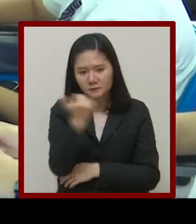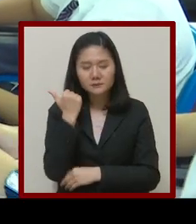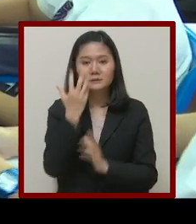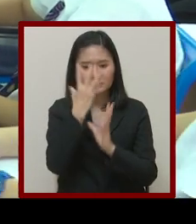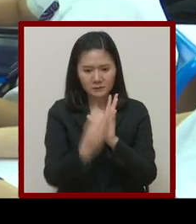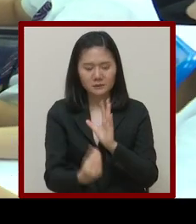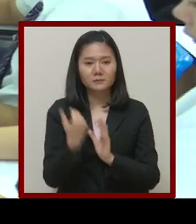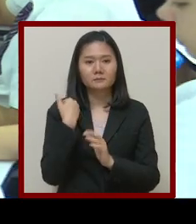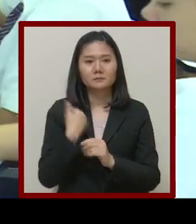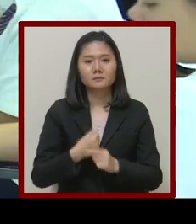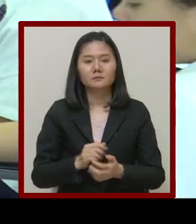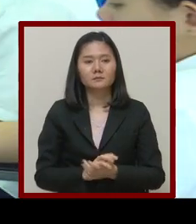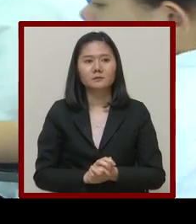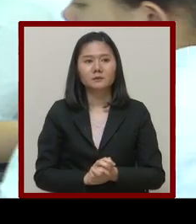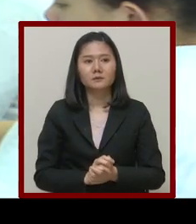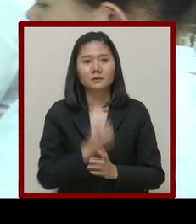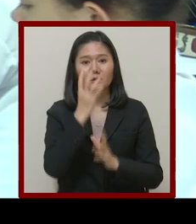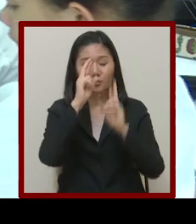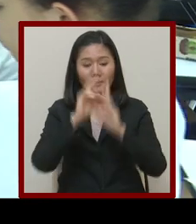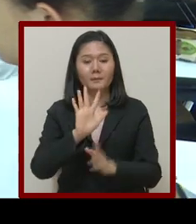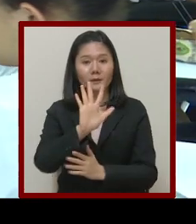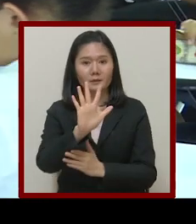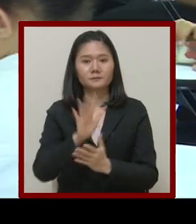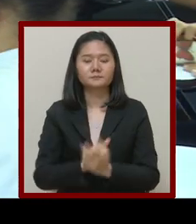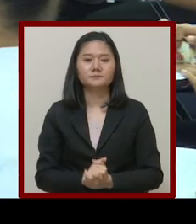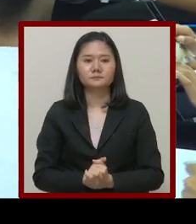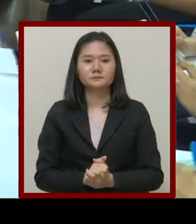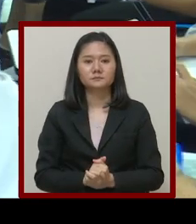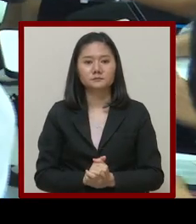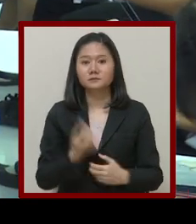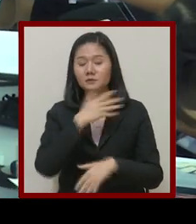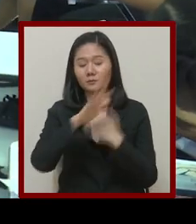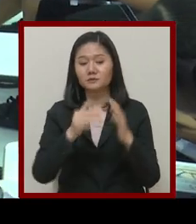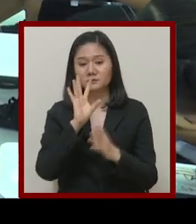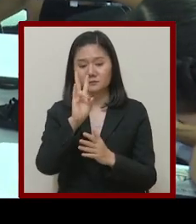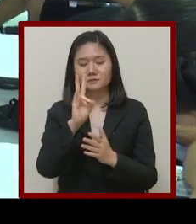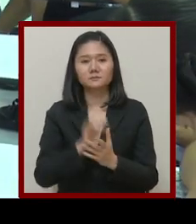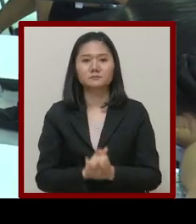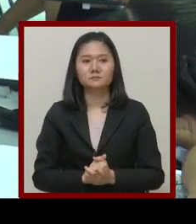กที่เหลืออยู่อีก5รูปแบบด้วยกันนะคะจาก7รูปแบบ